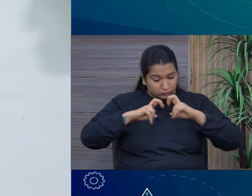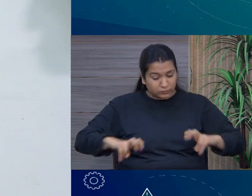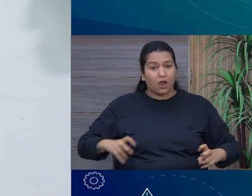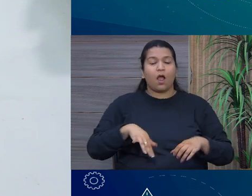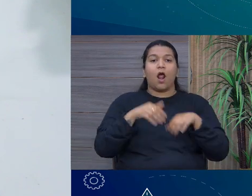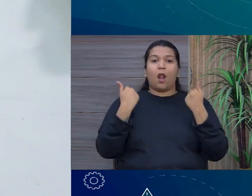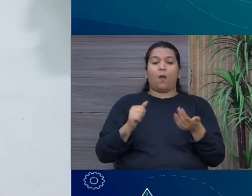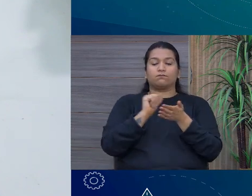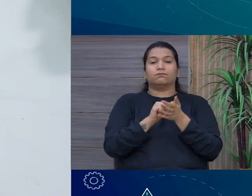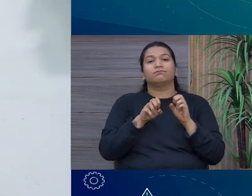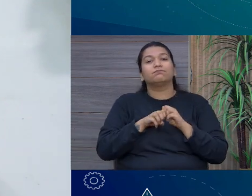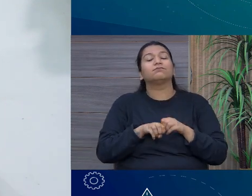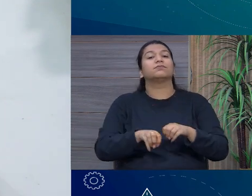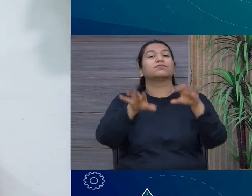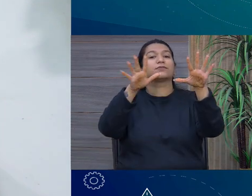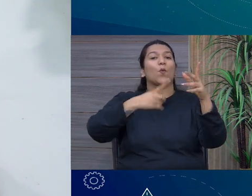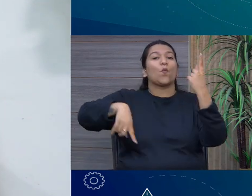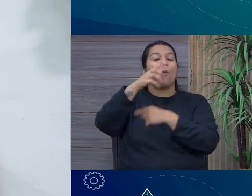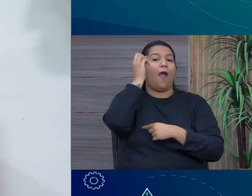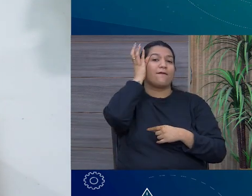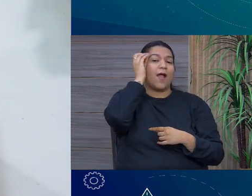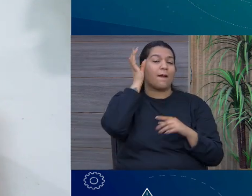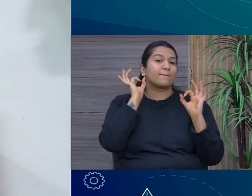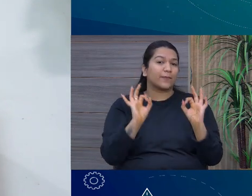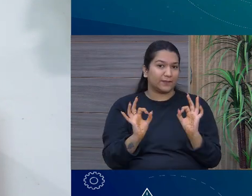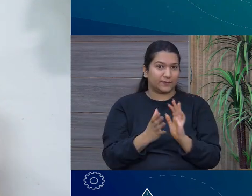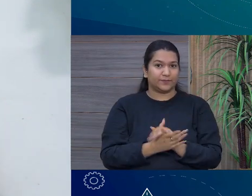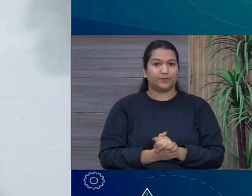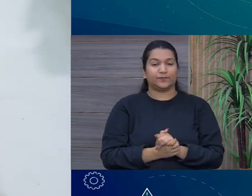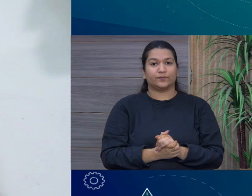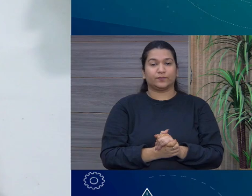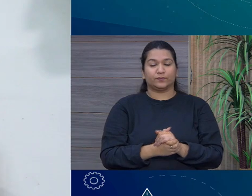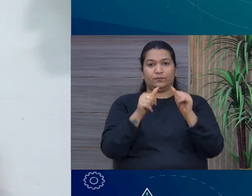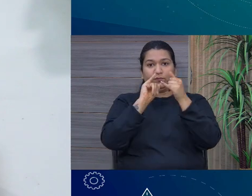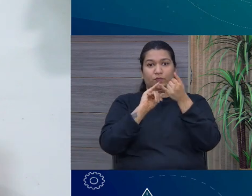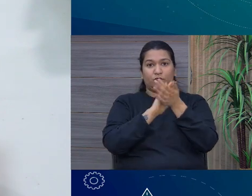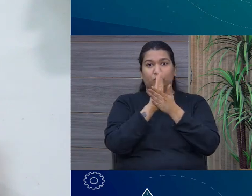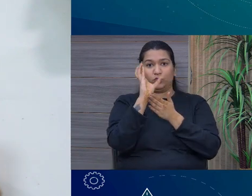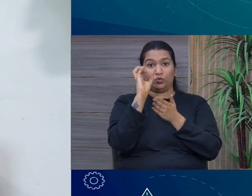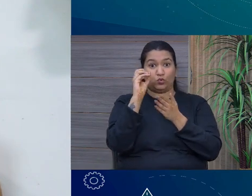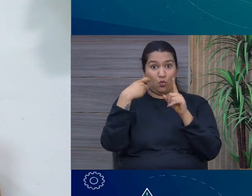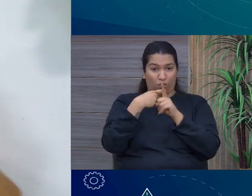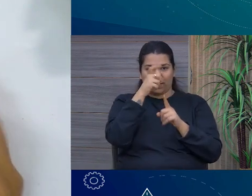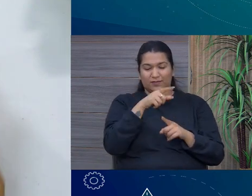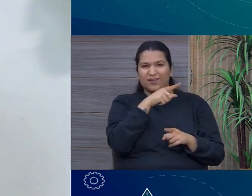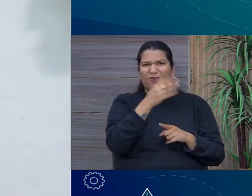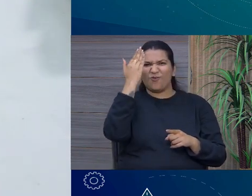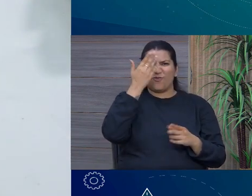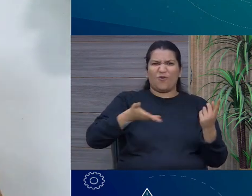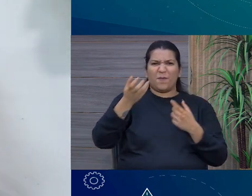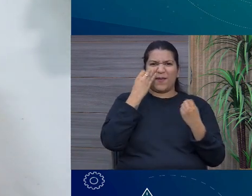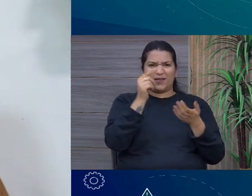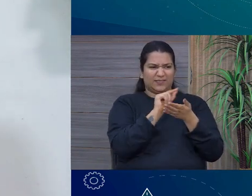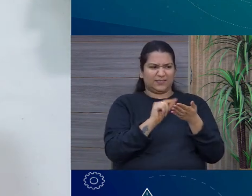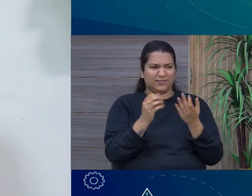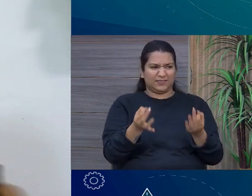सबके सामने उन तथ्यों को लेकर आए जिनसे हम भली भांति परिचित हुए। अशोक का एक हाथी गुंफा अभिलेख भी है, आप सभी को जानकारी होगी, जहाँ पर हम